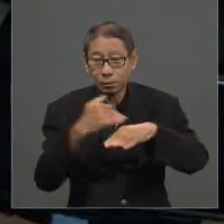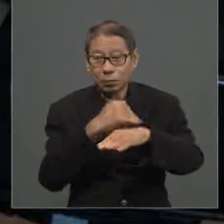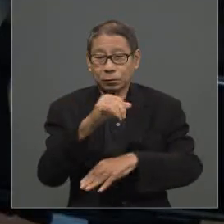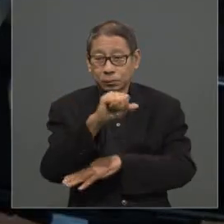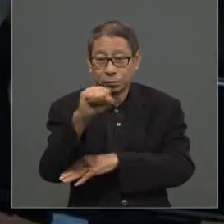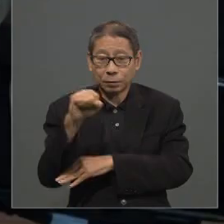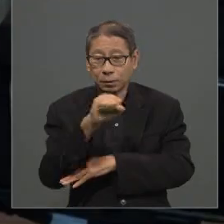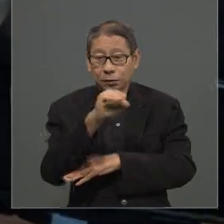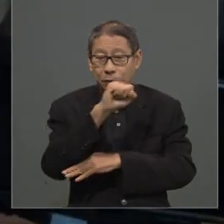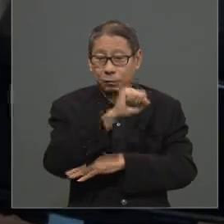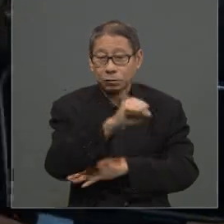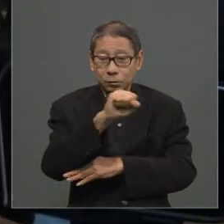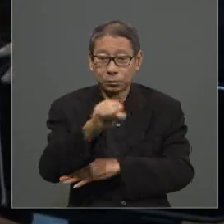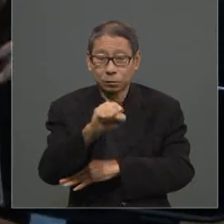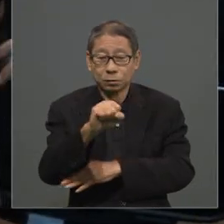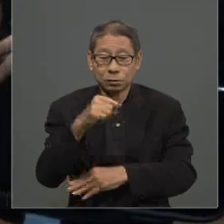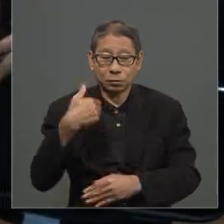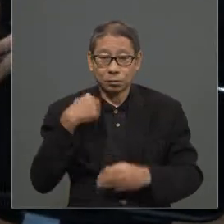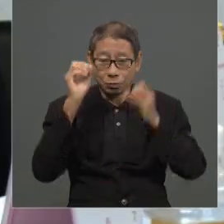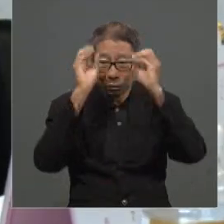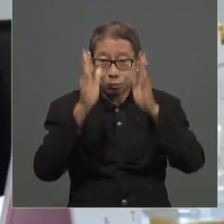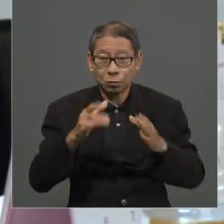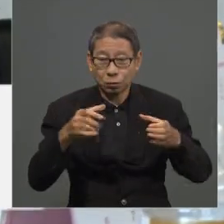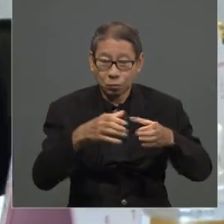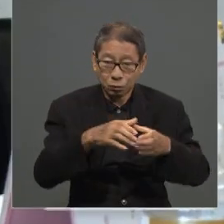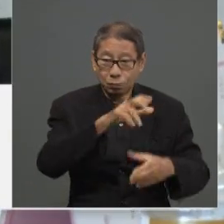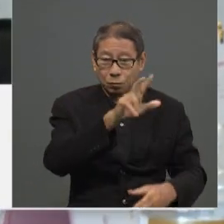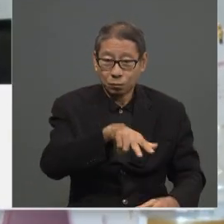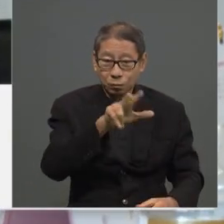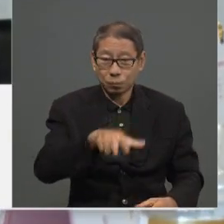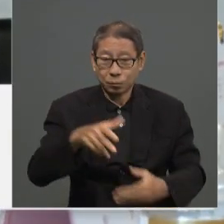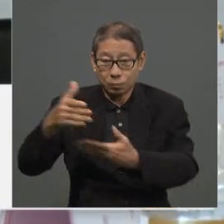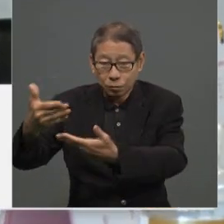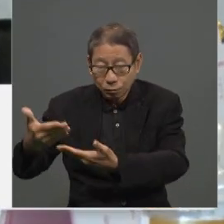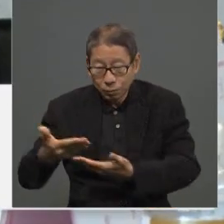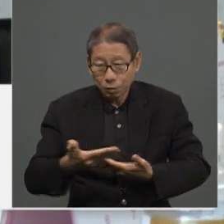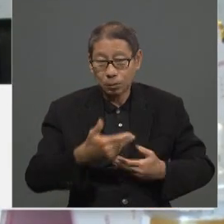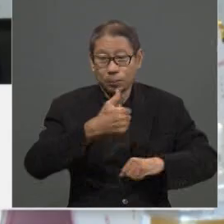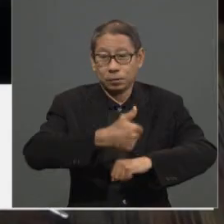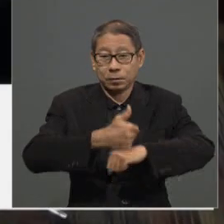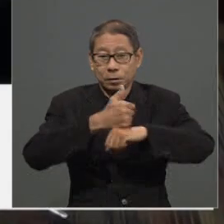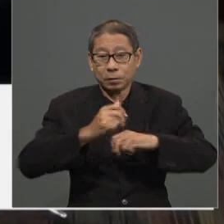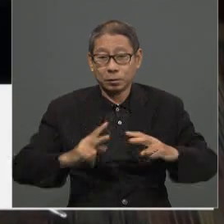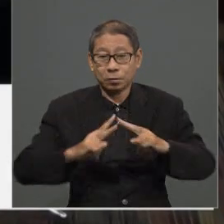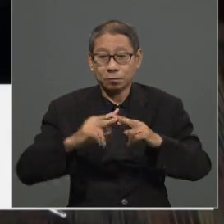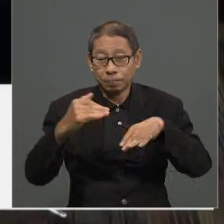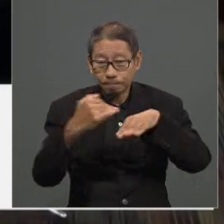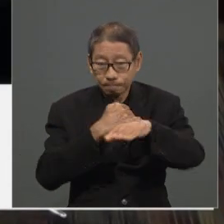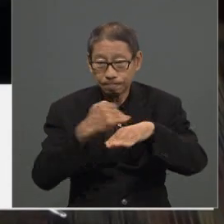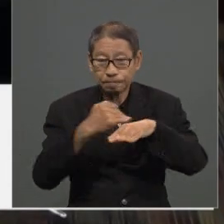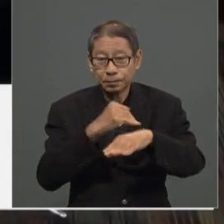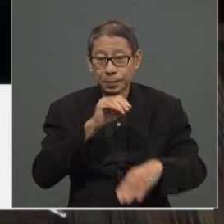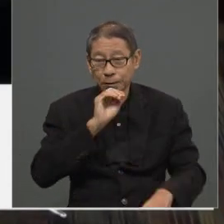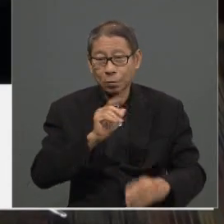ฎรก็คือส.ส.ครูมานิษฐ์สังพุ่มจากพรรคเพื่อไทยนะวันนี้ได้เชิญคุณจิรุธวิสารจิตอธิบดีกรมการขนส่งทางบกเข้ามาชี้แจง